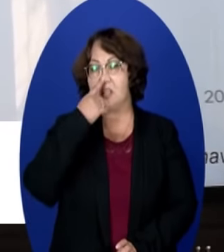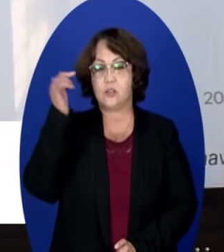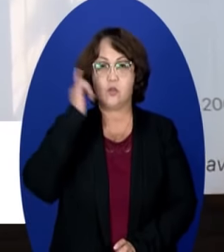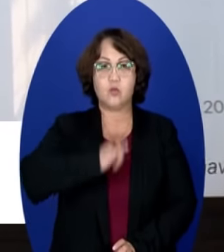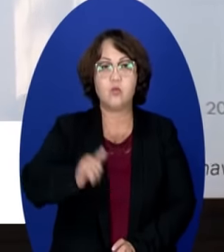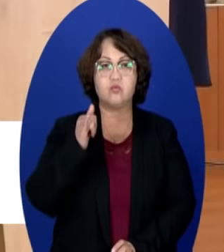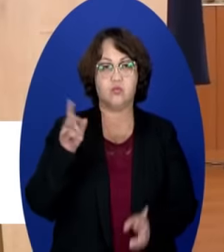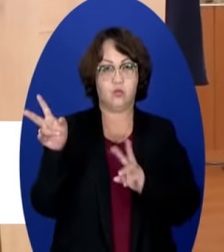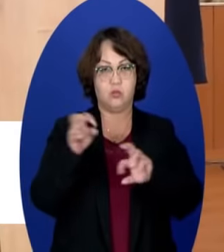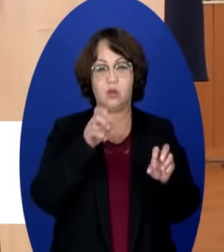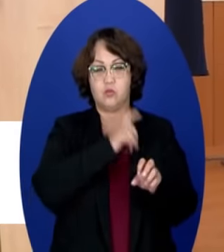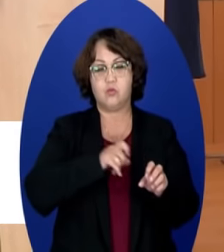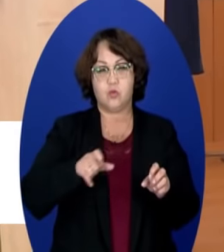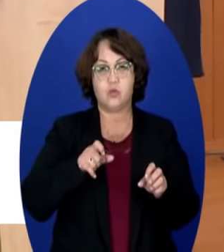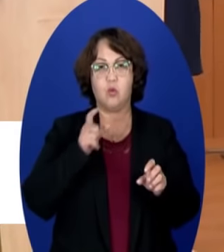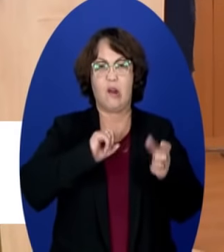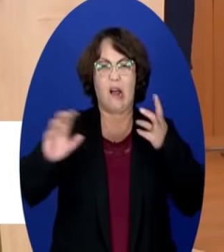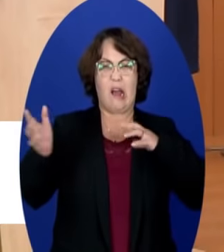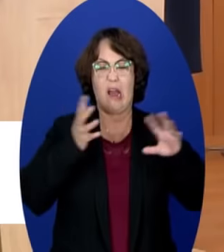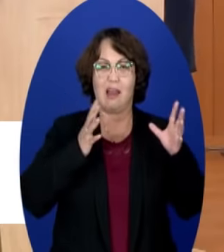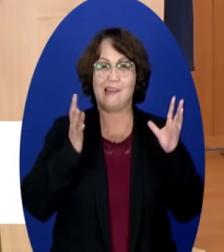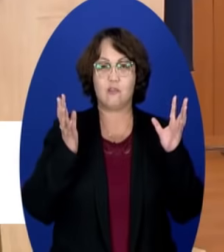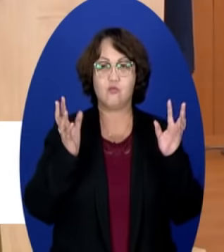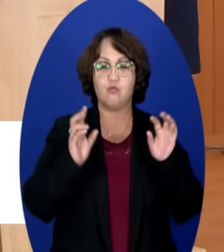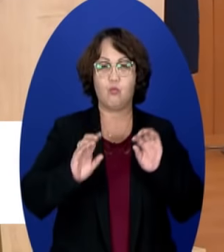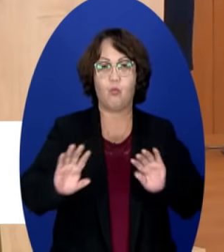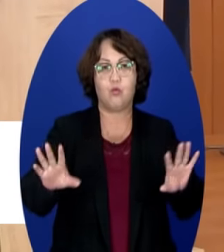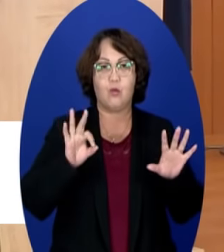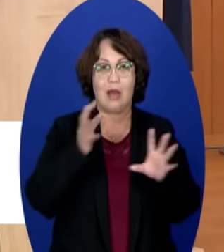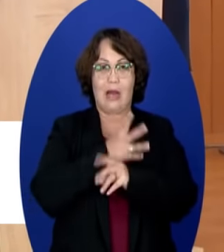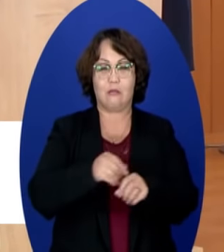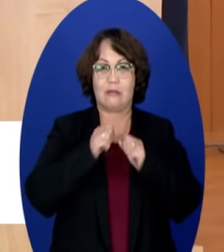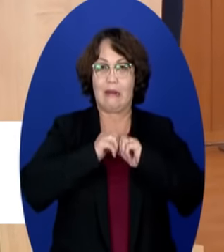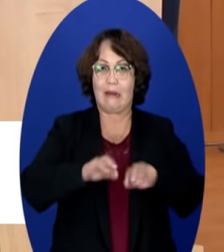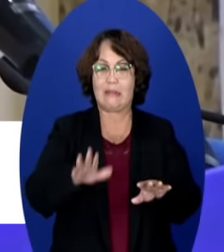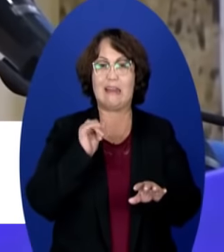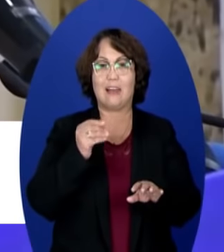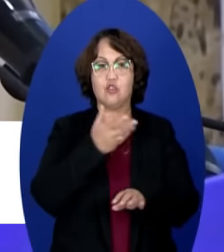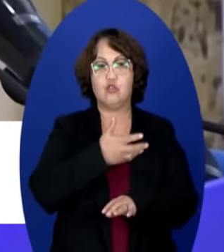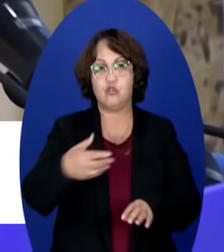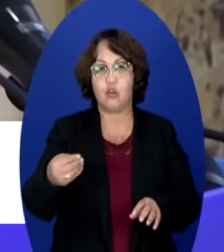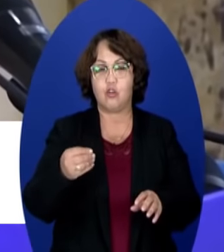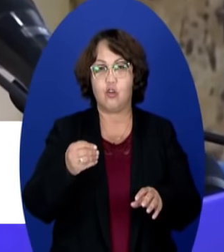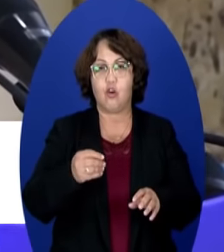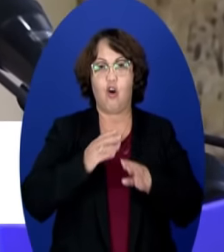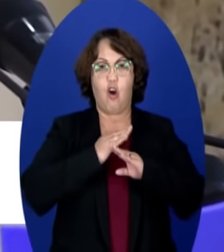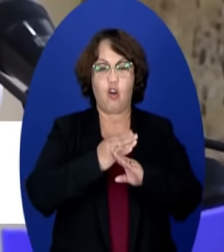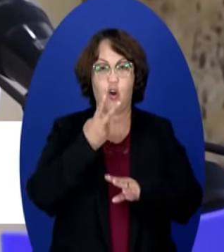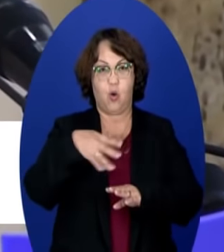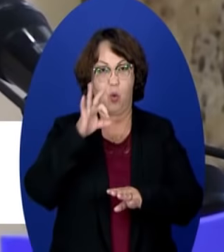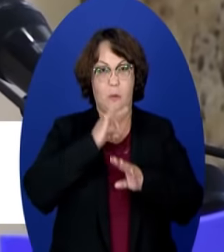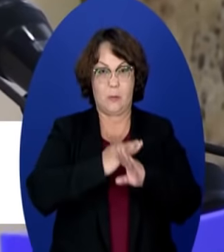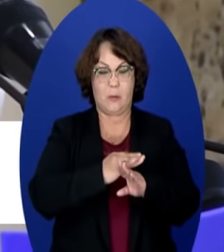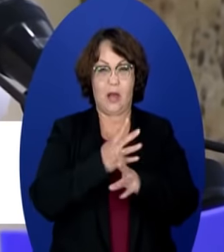ард улсын судлаачид олон нийтийн хөдөлгөөний хязгаарлалт халдварын дархлалтанд хэрхэн нөлөөлж байгааг судалсан. Хөдөлгөөнийг 20% хязгаарлахад